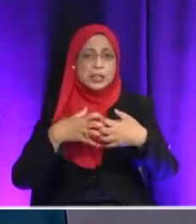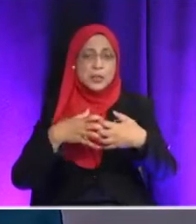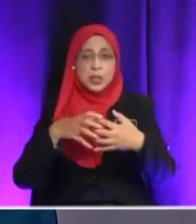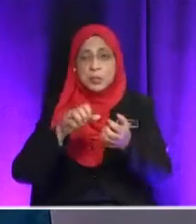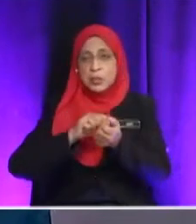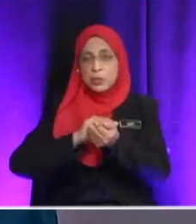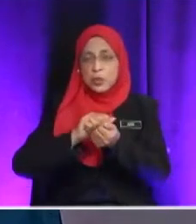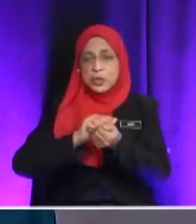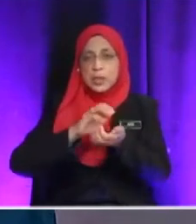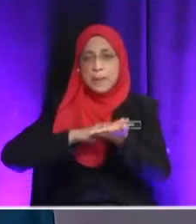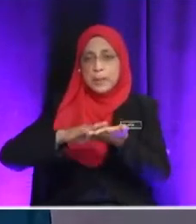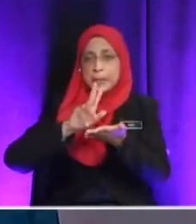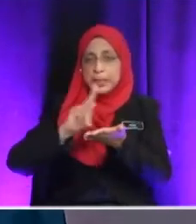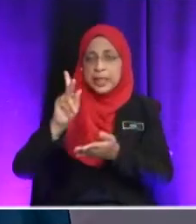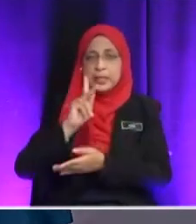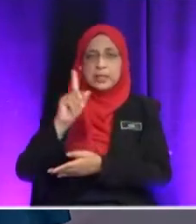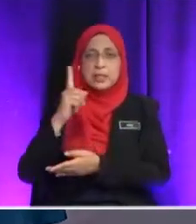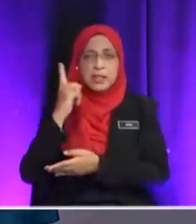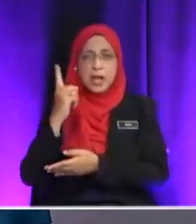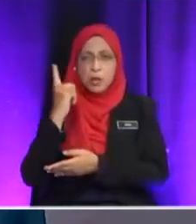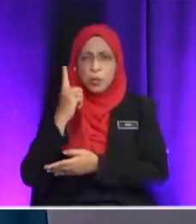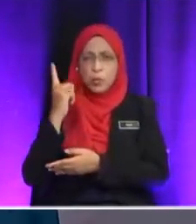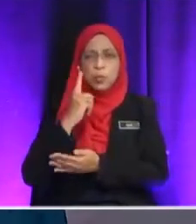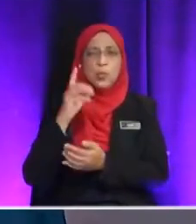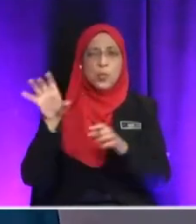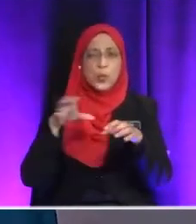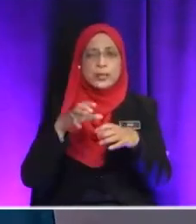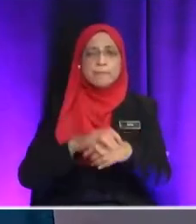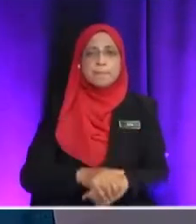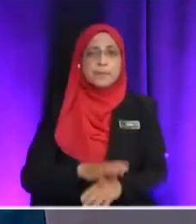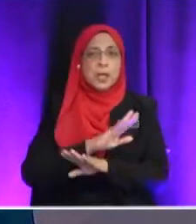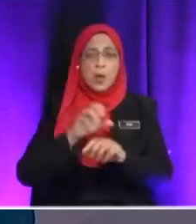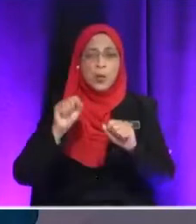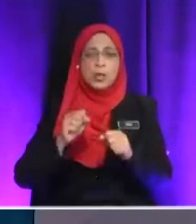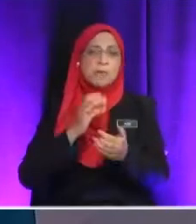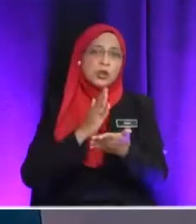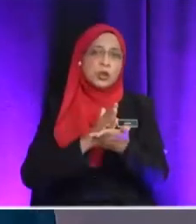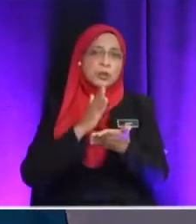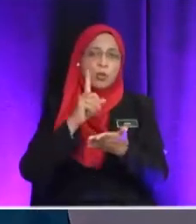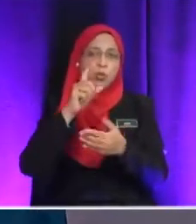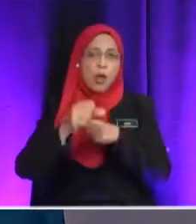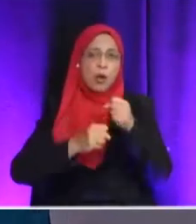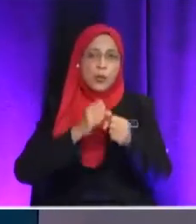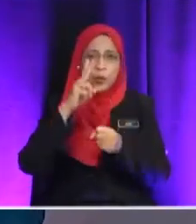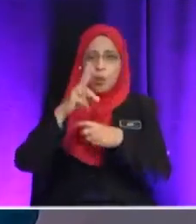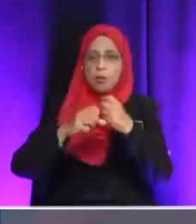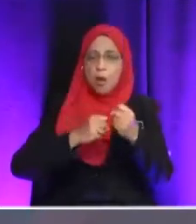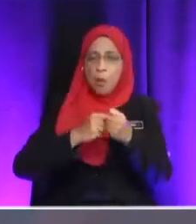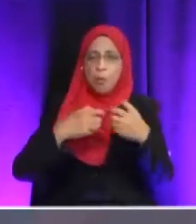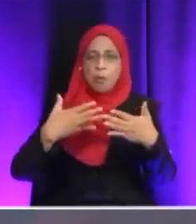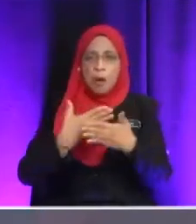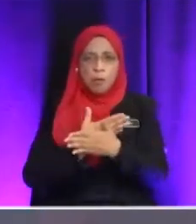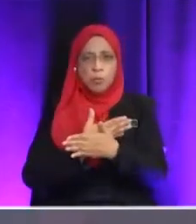anak murid anak-anak murid Cikgu bekal itu Apuy bekal itu maksudnya senantiasa selalu geram web